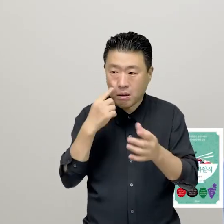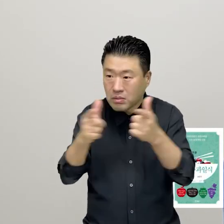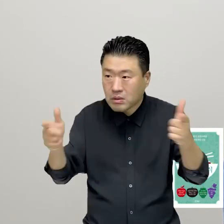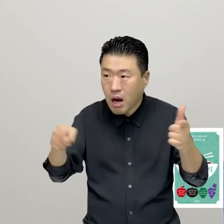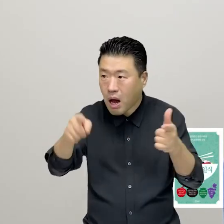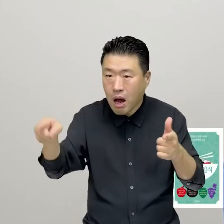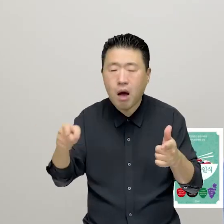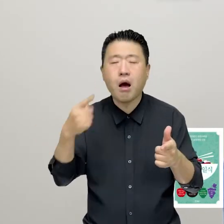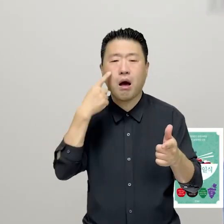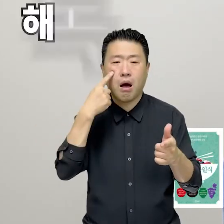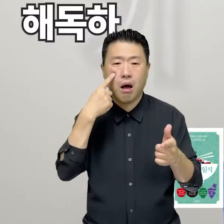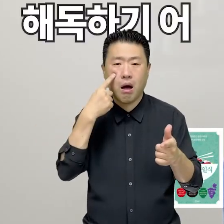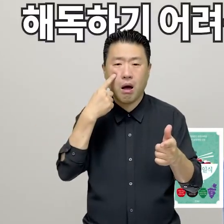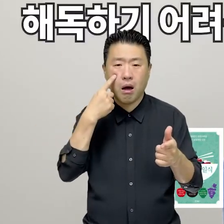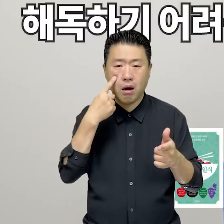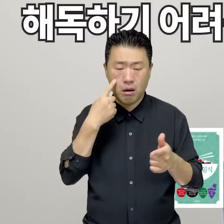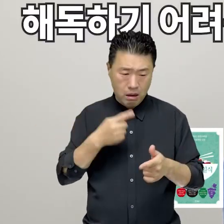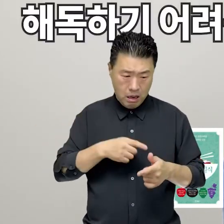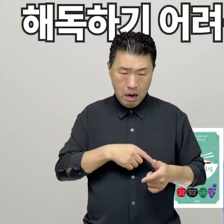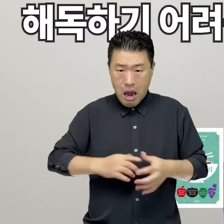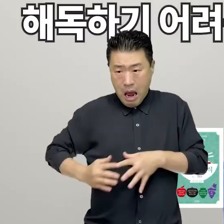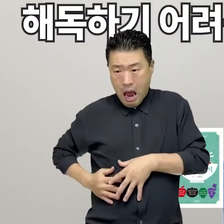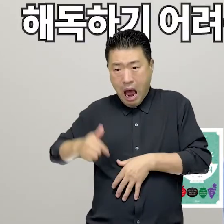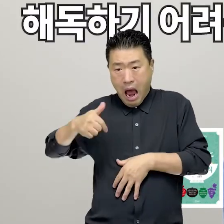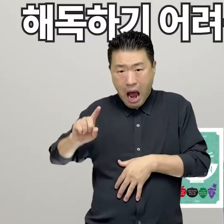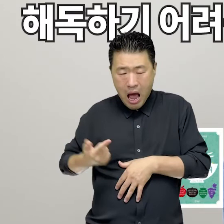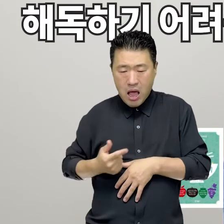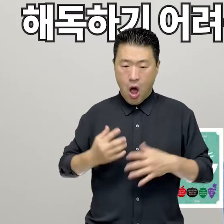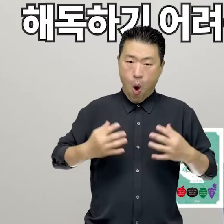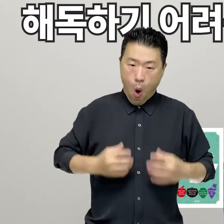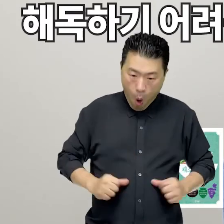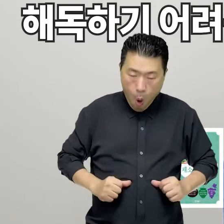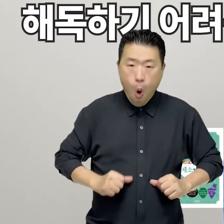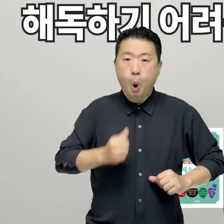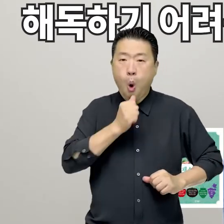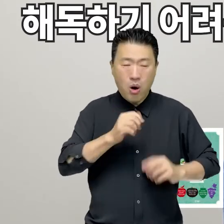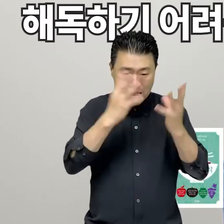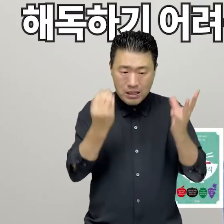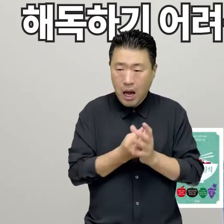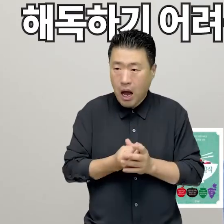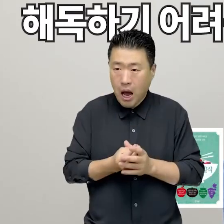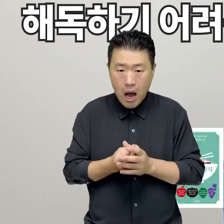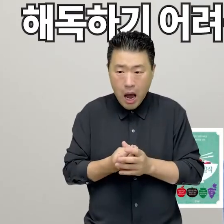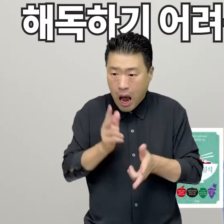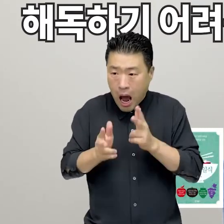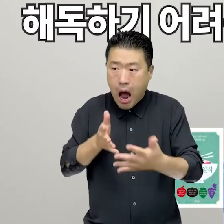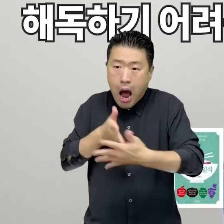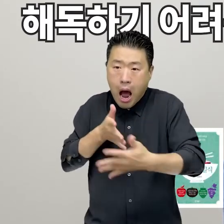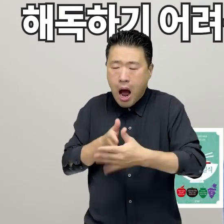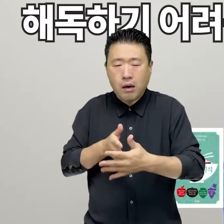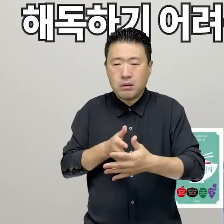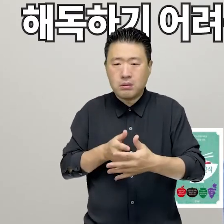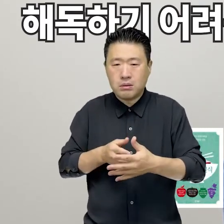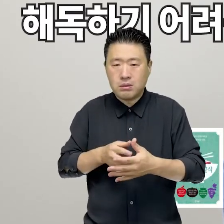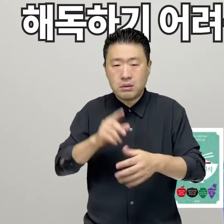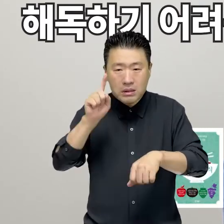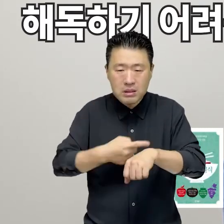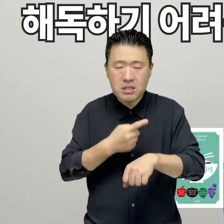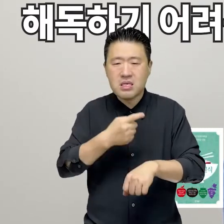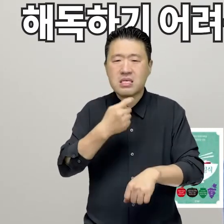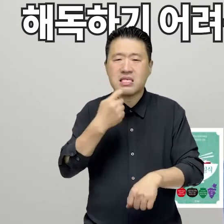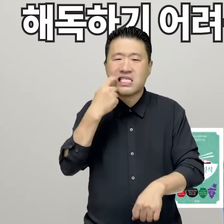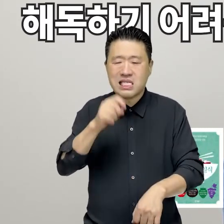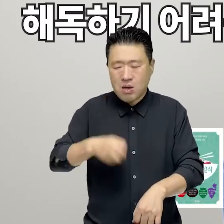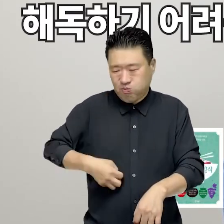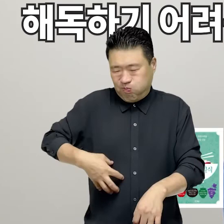새로운 물질들입니다. 당연히 감과 콩팥은 해독하기가 어렵고요. 독소 배출이 안 되어 지방으로 염증이